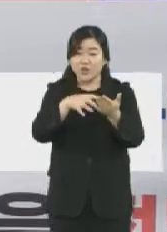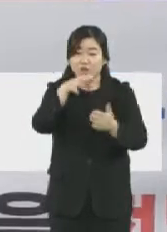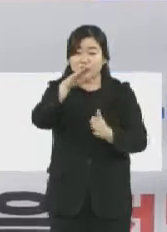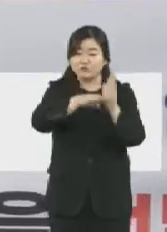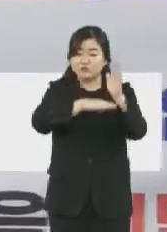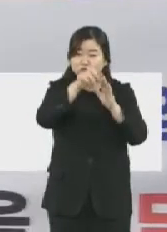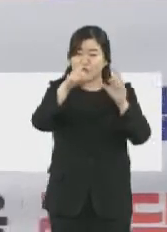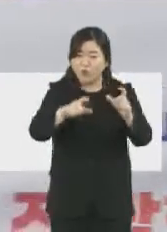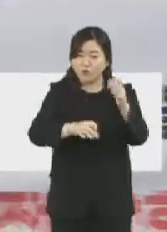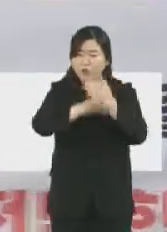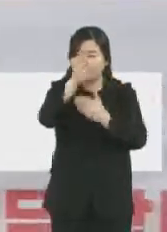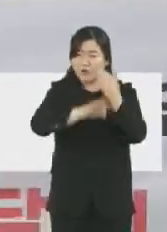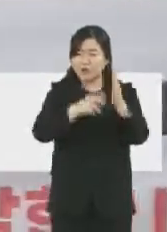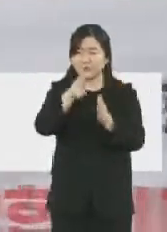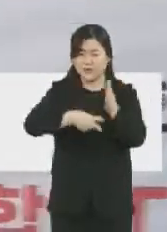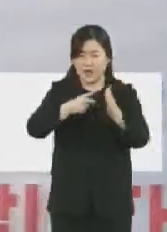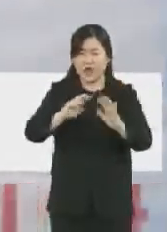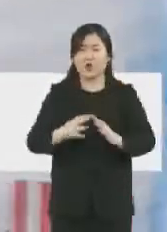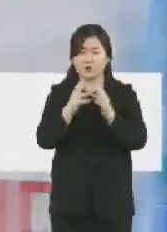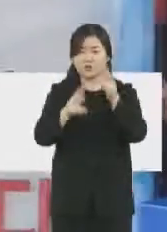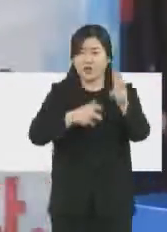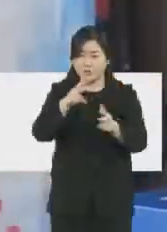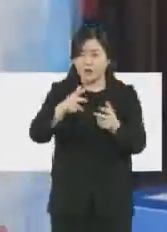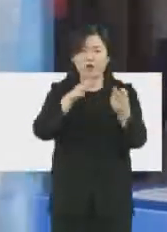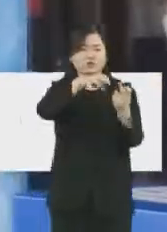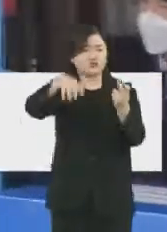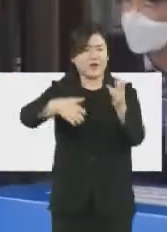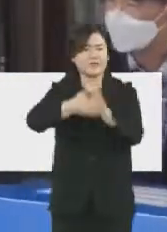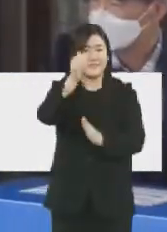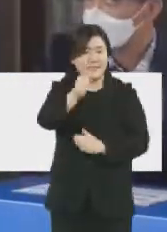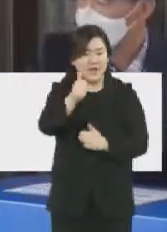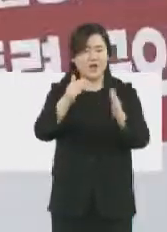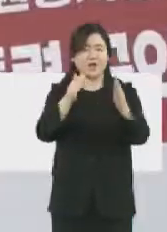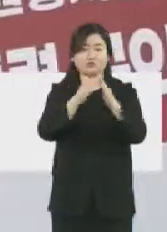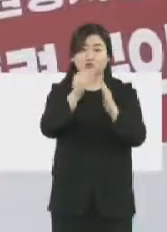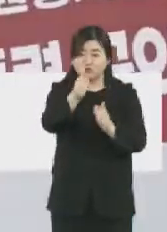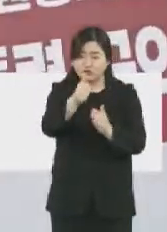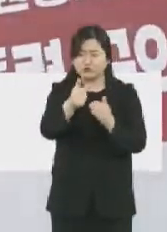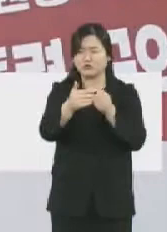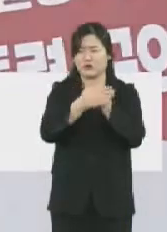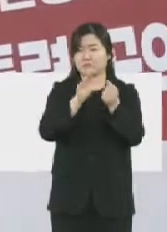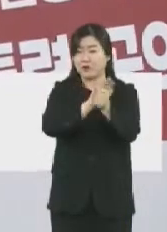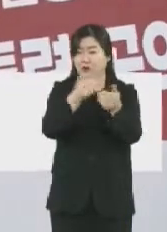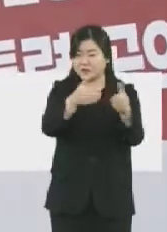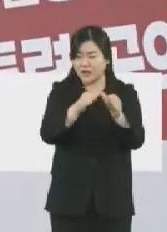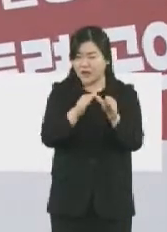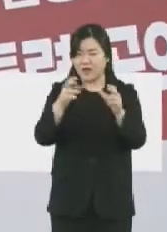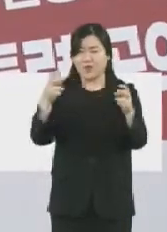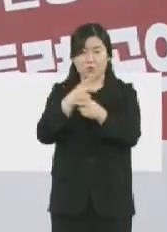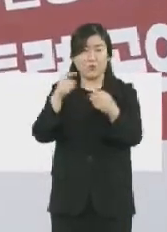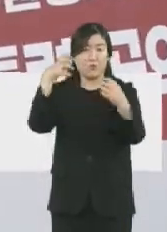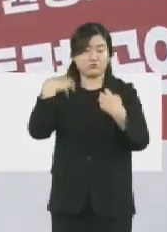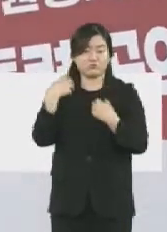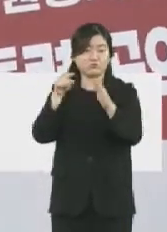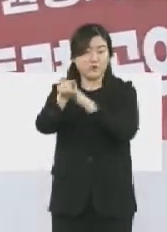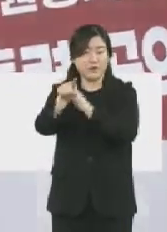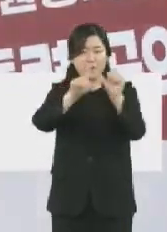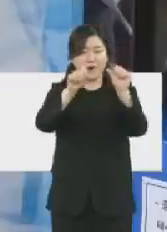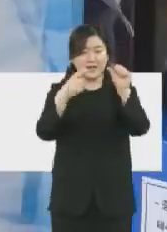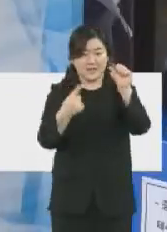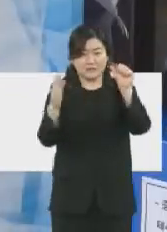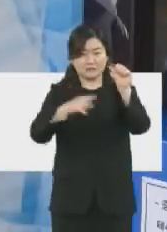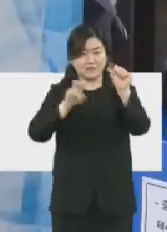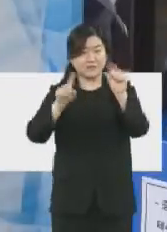중부권 동서 횡단 철도 건설 사업 12개의 시장 군수 협력 제가 국토교통부 를 방문해 지난 1일부터